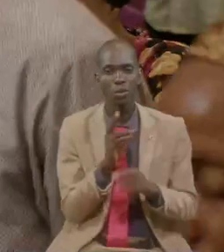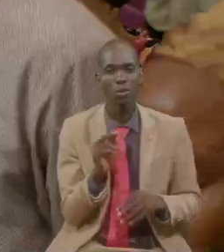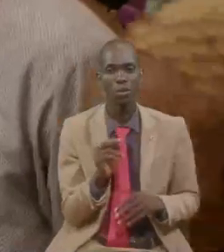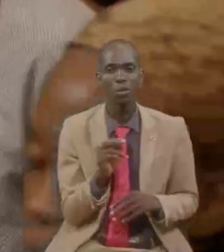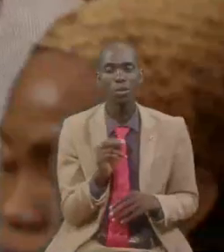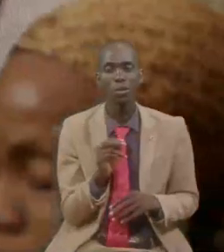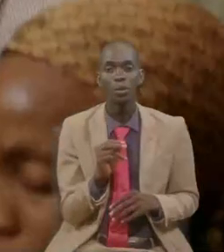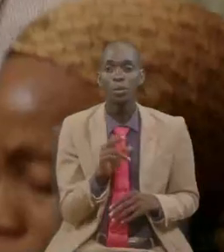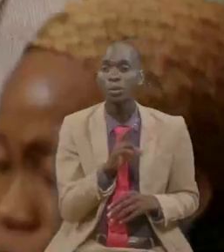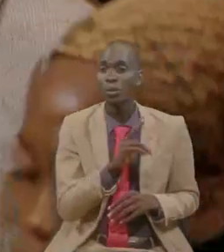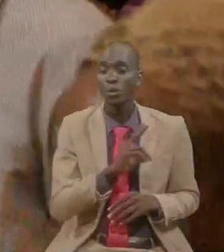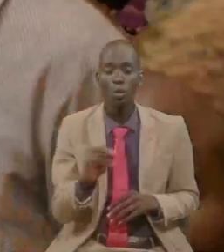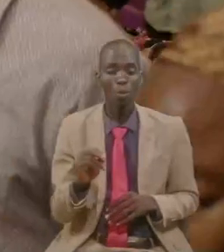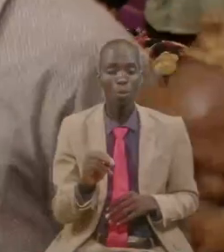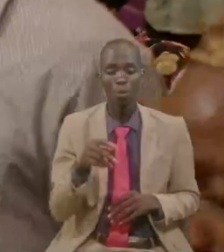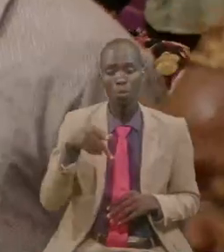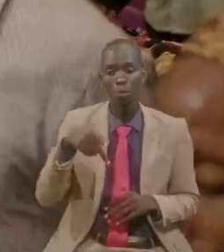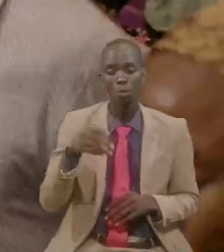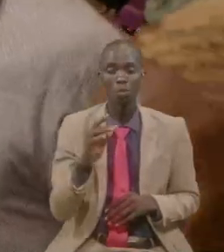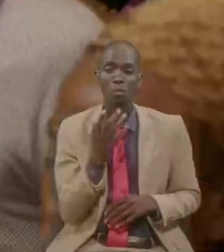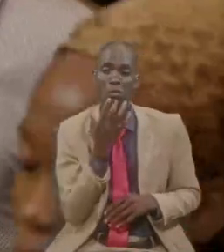hypocrisie, sans partialité,